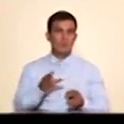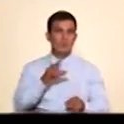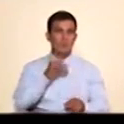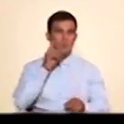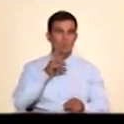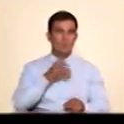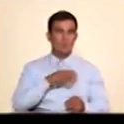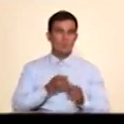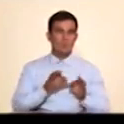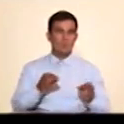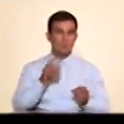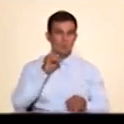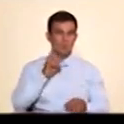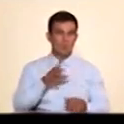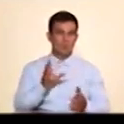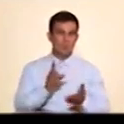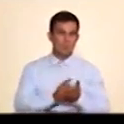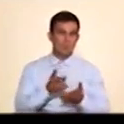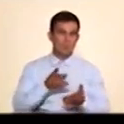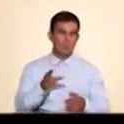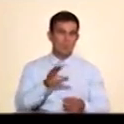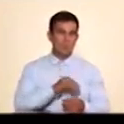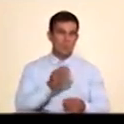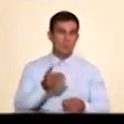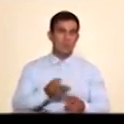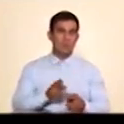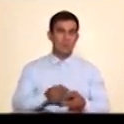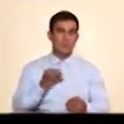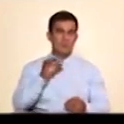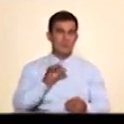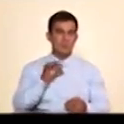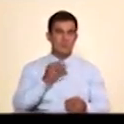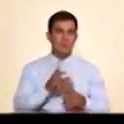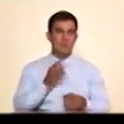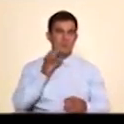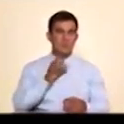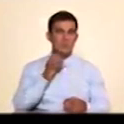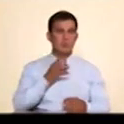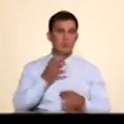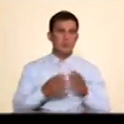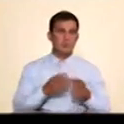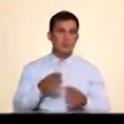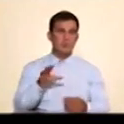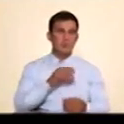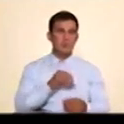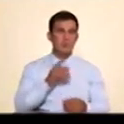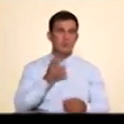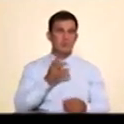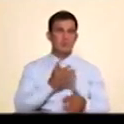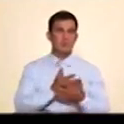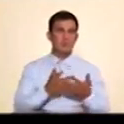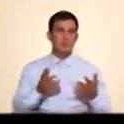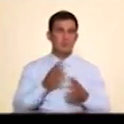bilishingiz kerak bo'ladi. Albatta, tarix O'zbekiston jahon tarixi deb o'rganganimiz bilan birgalikda tarix